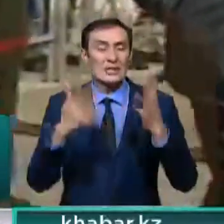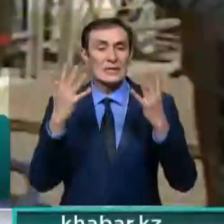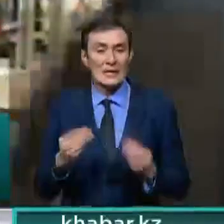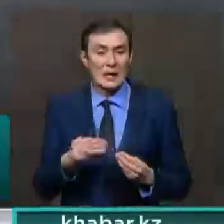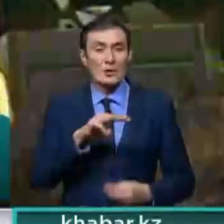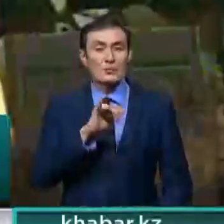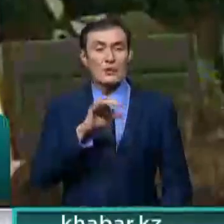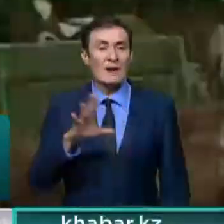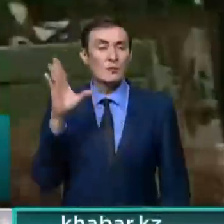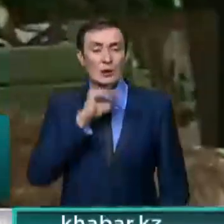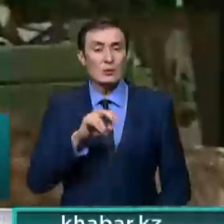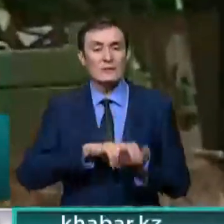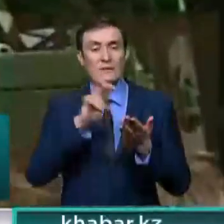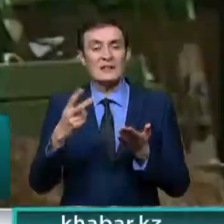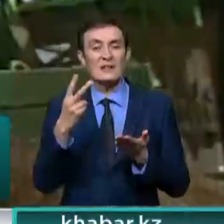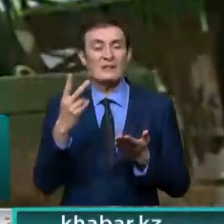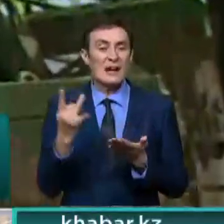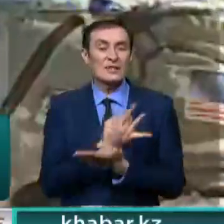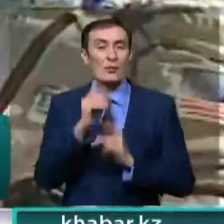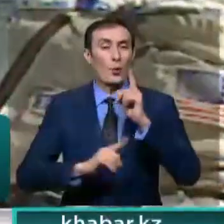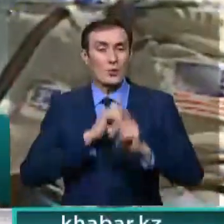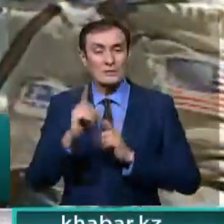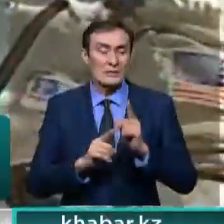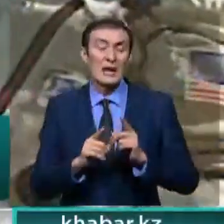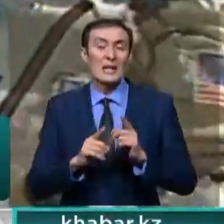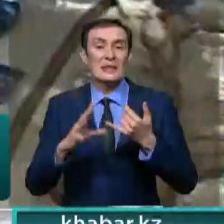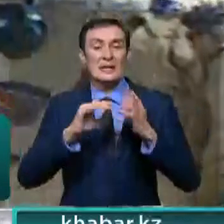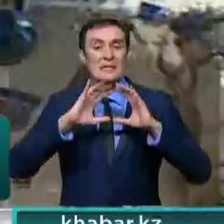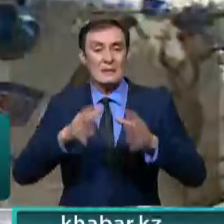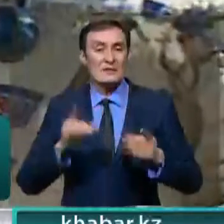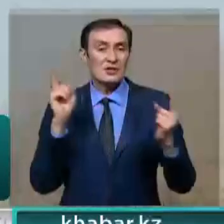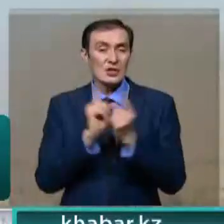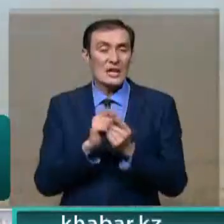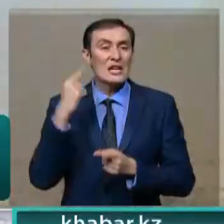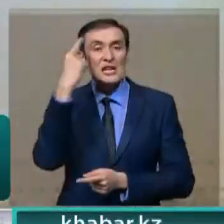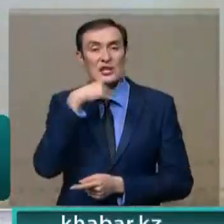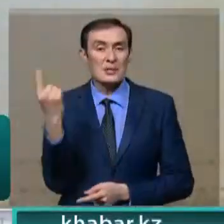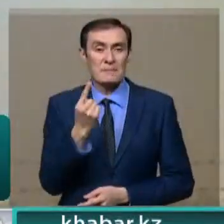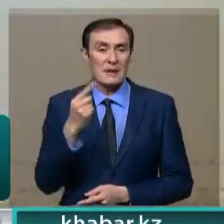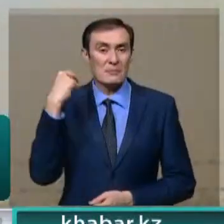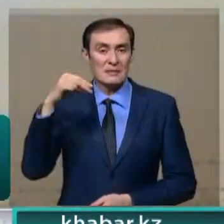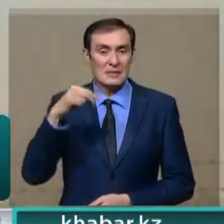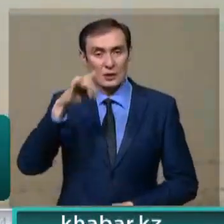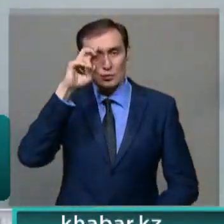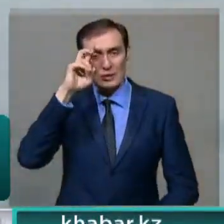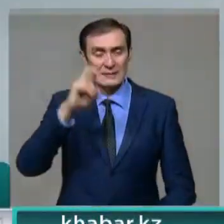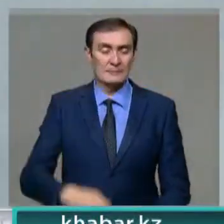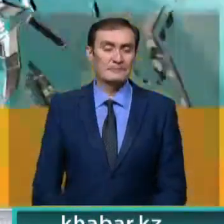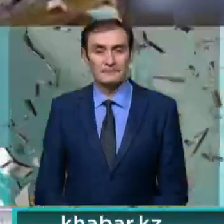дней, Мусабаеву удалось выйти дважды в открытый космос. На Земле космонавта встречал лично первый президент страны.